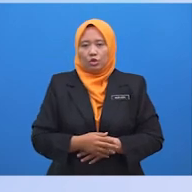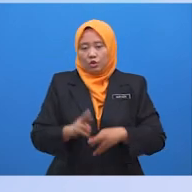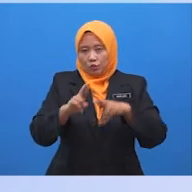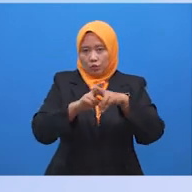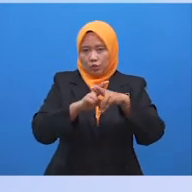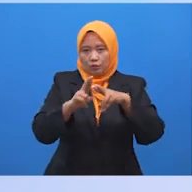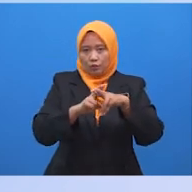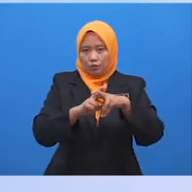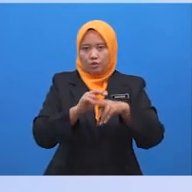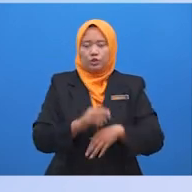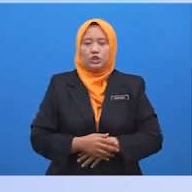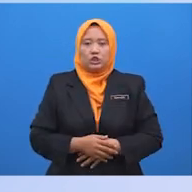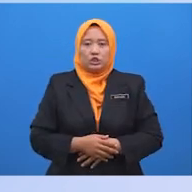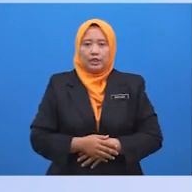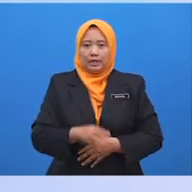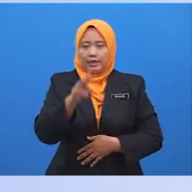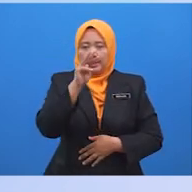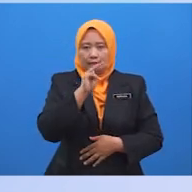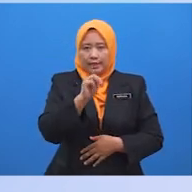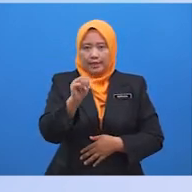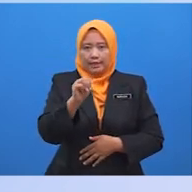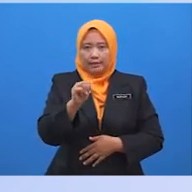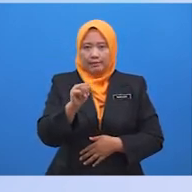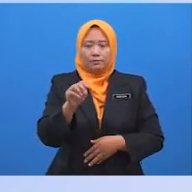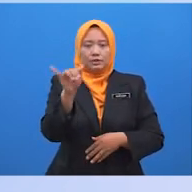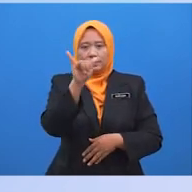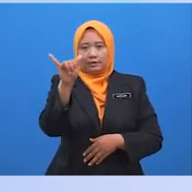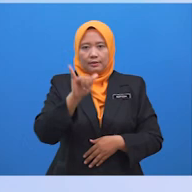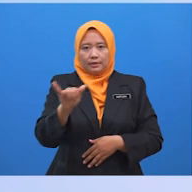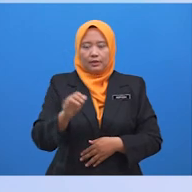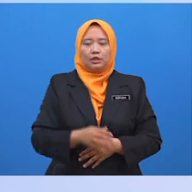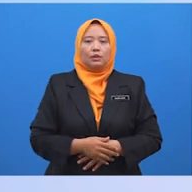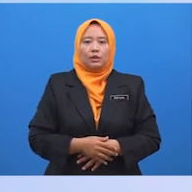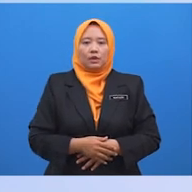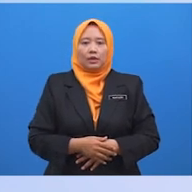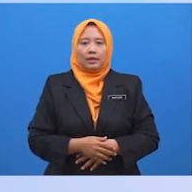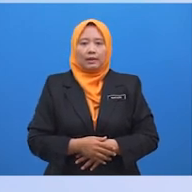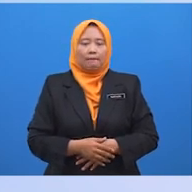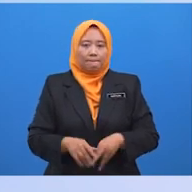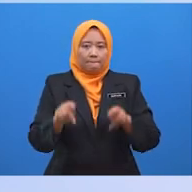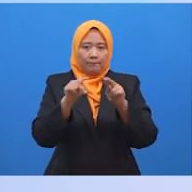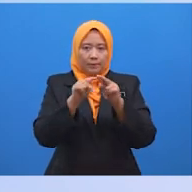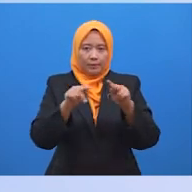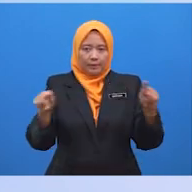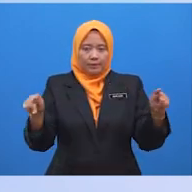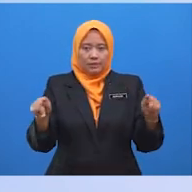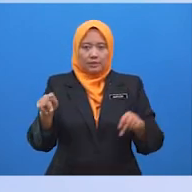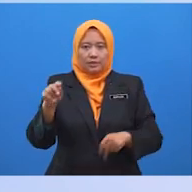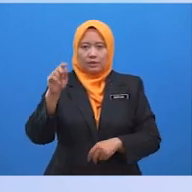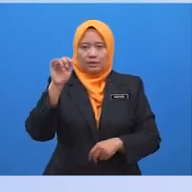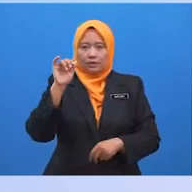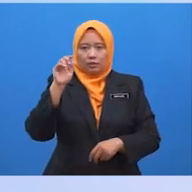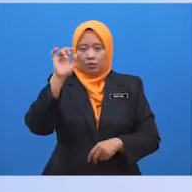ialah lebih baik menggunakan rumus kecerunan yang melibatkan pintasan X